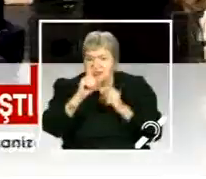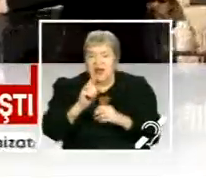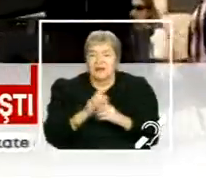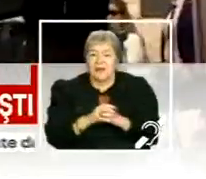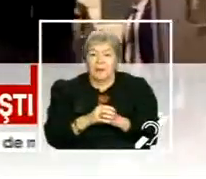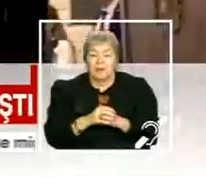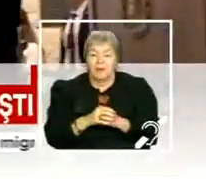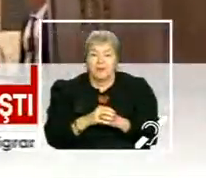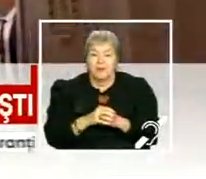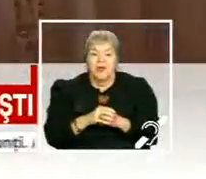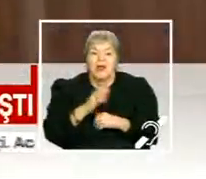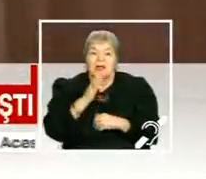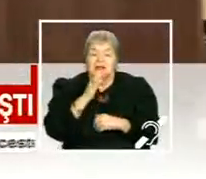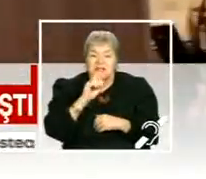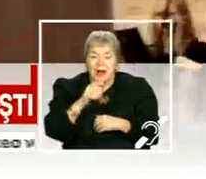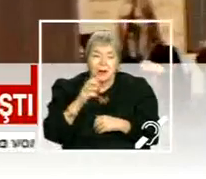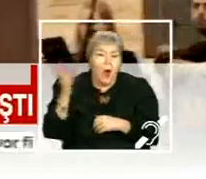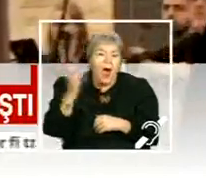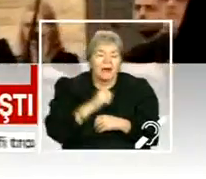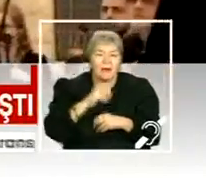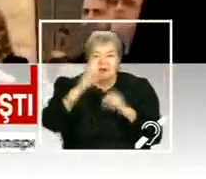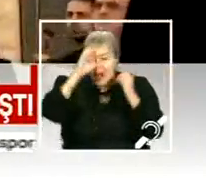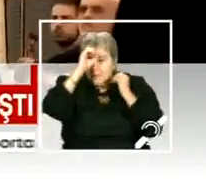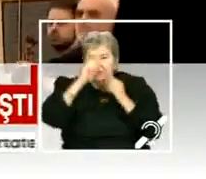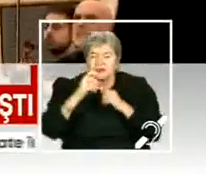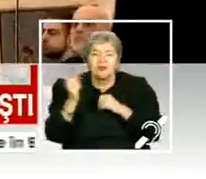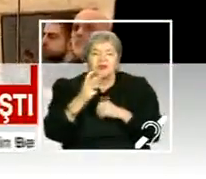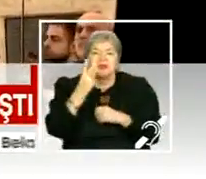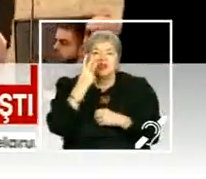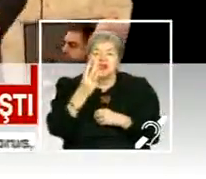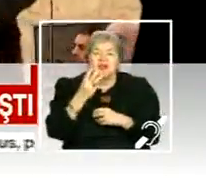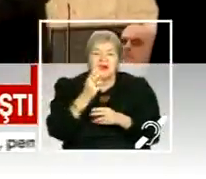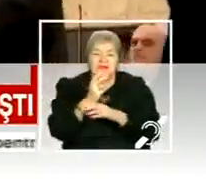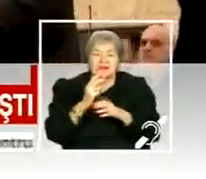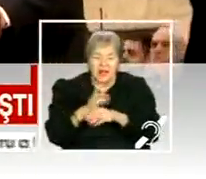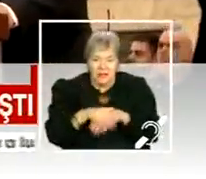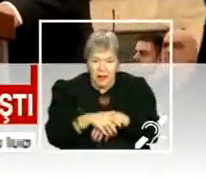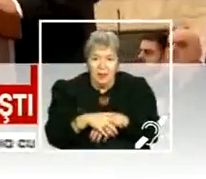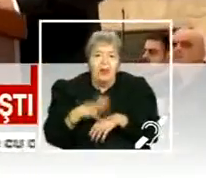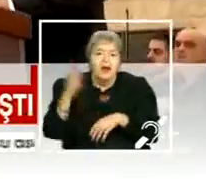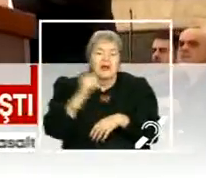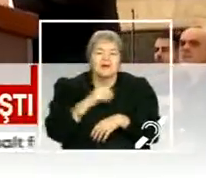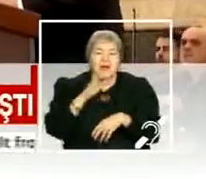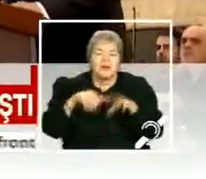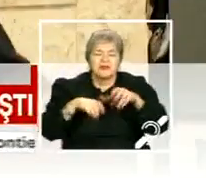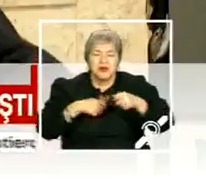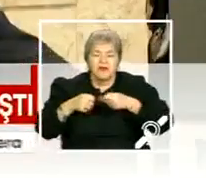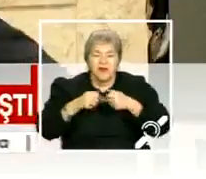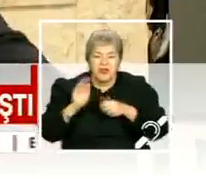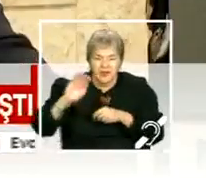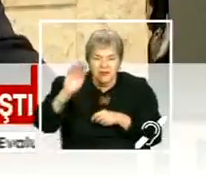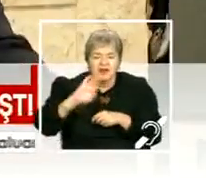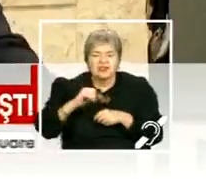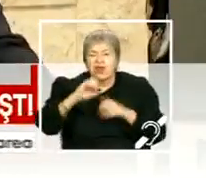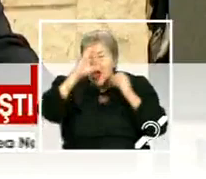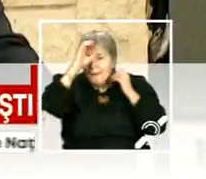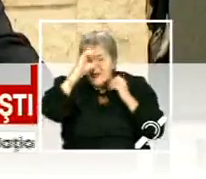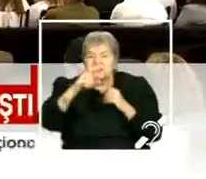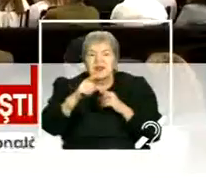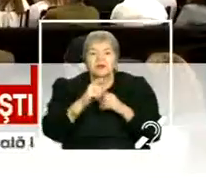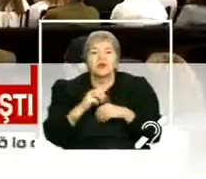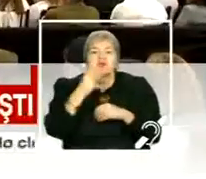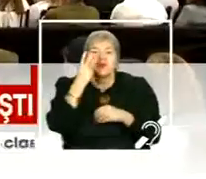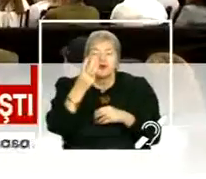de ambasadă. Israelul și-a rechemat ambasadorii din cele trei țări. În plus, i-a convocat la Ministerul de Externe pe ambasadorii Norvegiei, Spaniei și